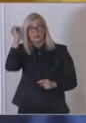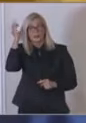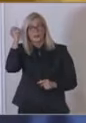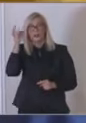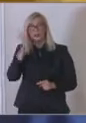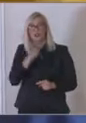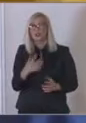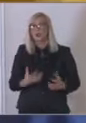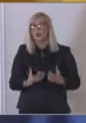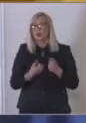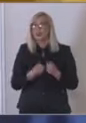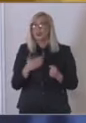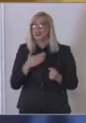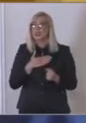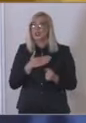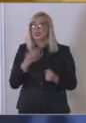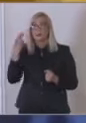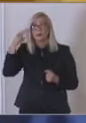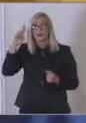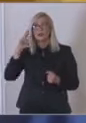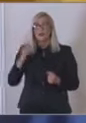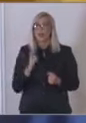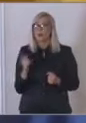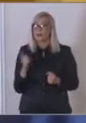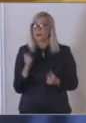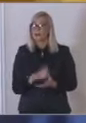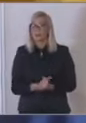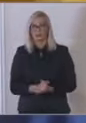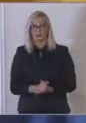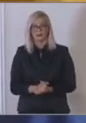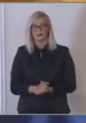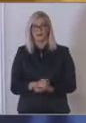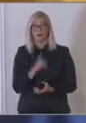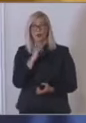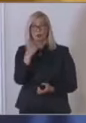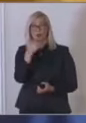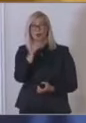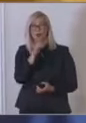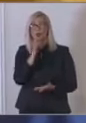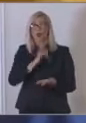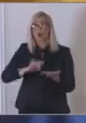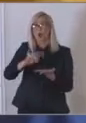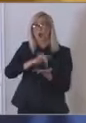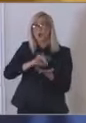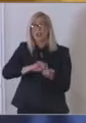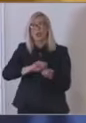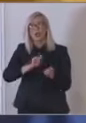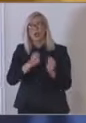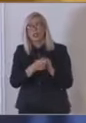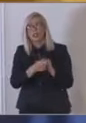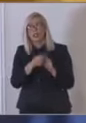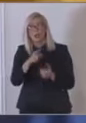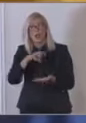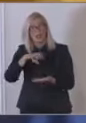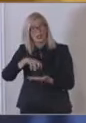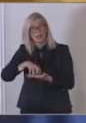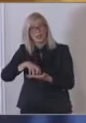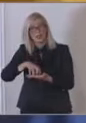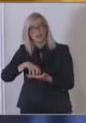tanë ndërkombëtarë, që do të transformoj komplet regionin edhe më gjërë sa i